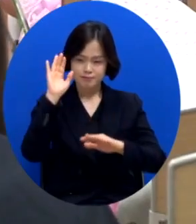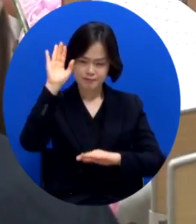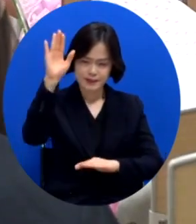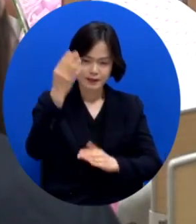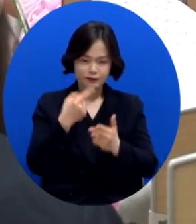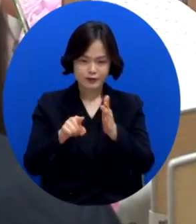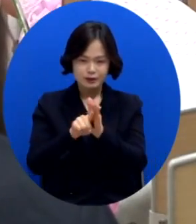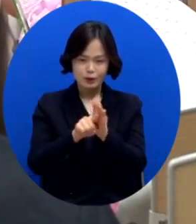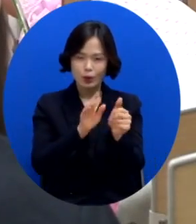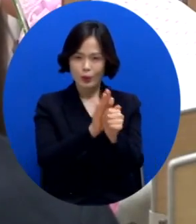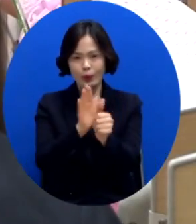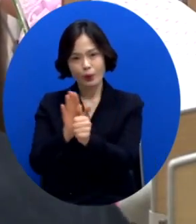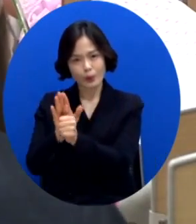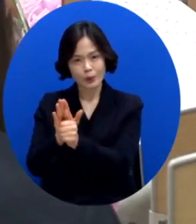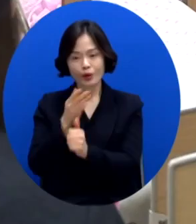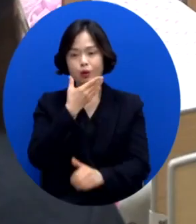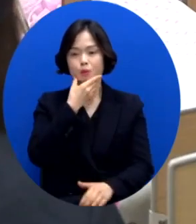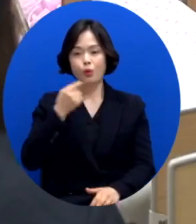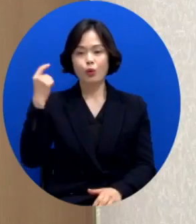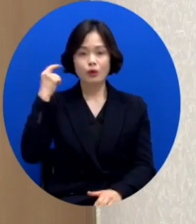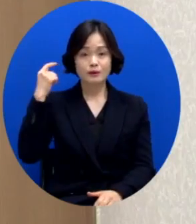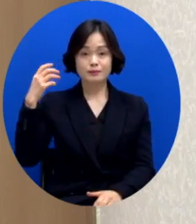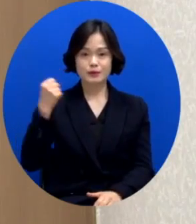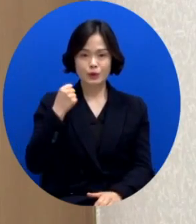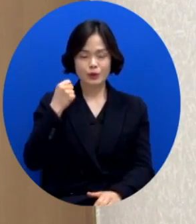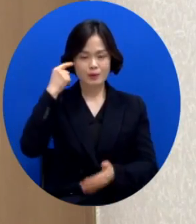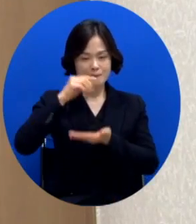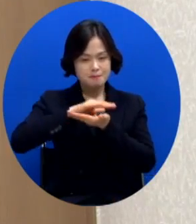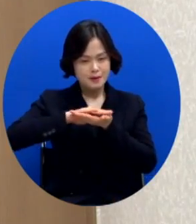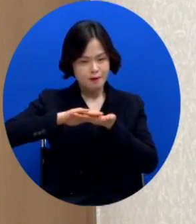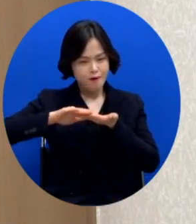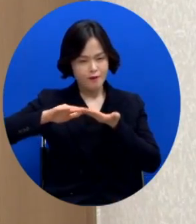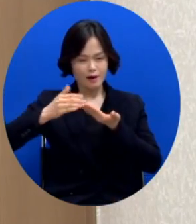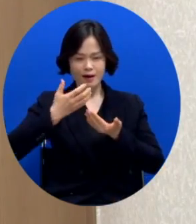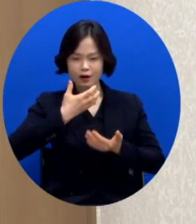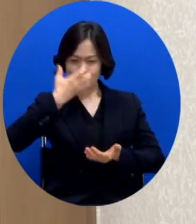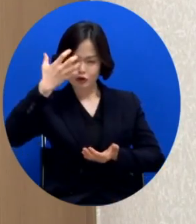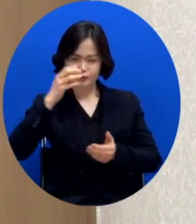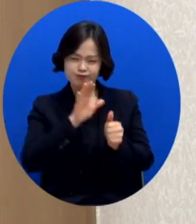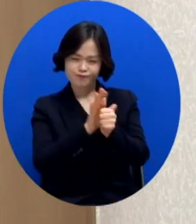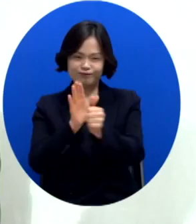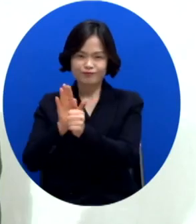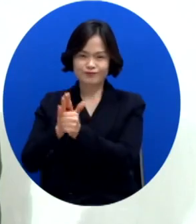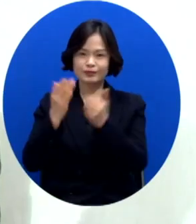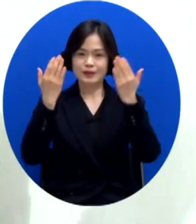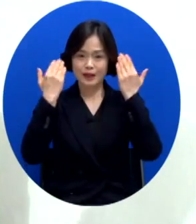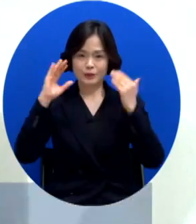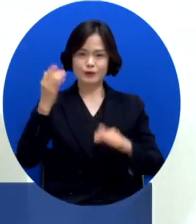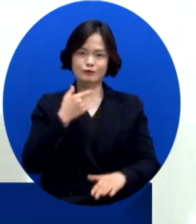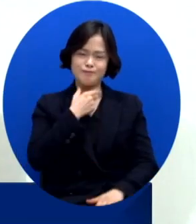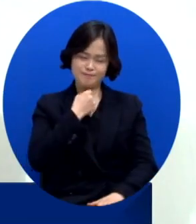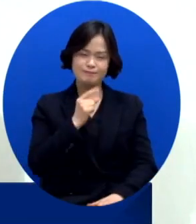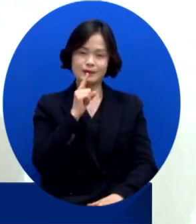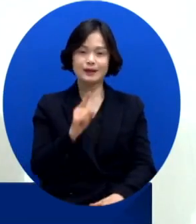제시하고 복음으로 평화를 꿈꾸게 하는 전진기지가 될 것을 다짐했습니다. 이 아이들에게 길을